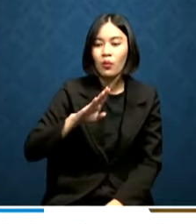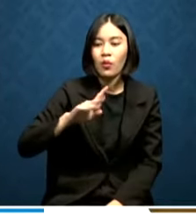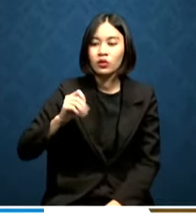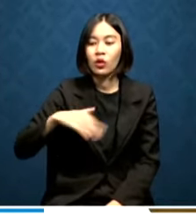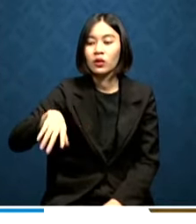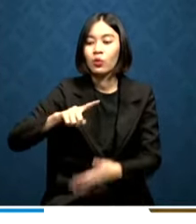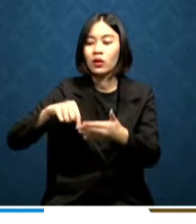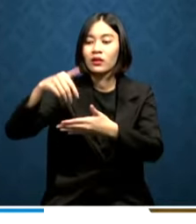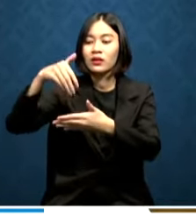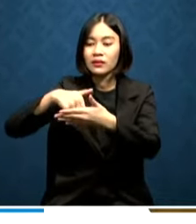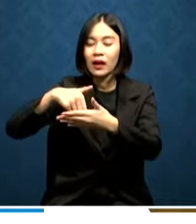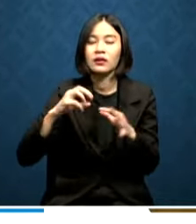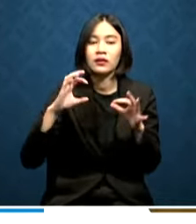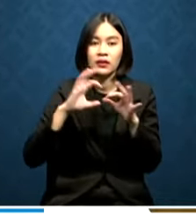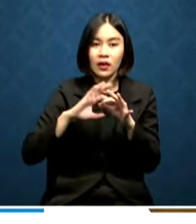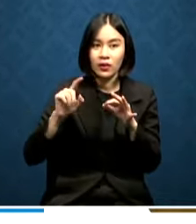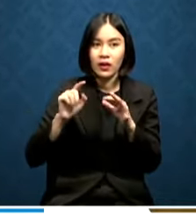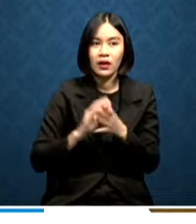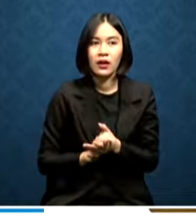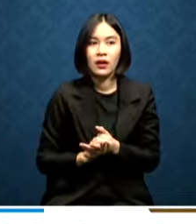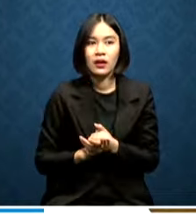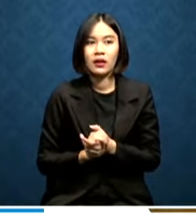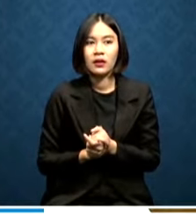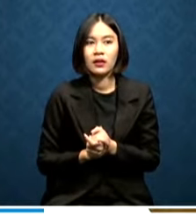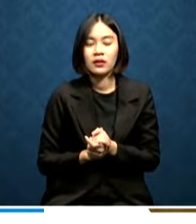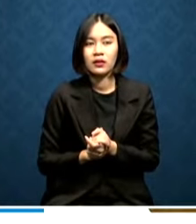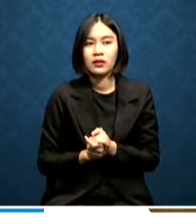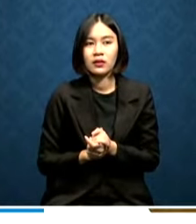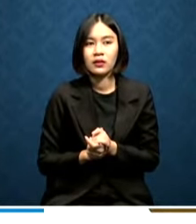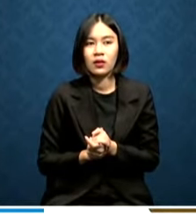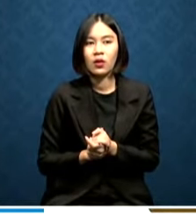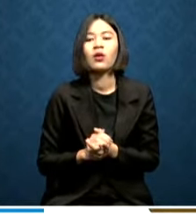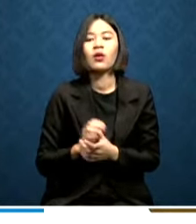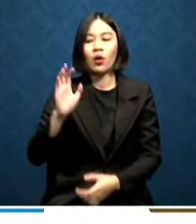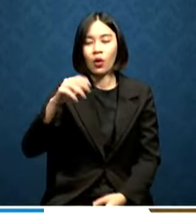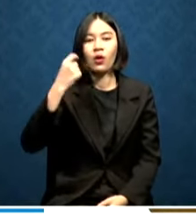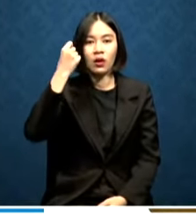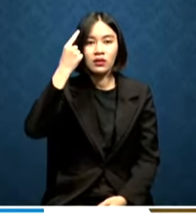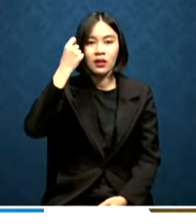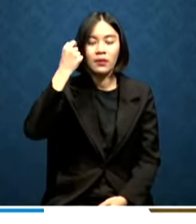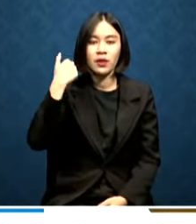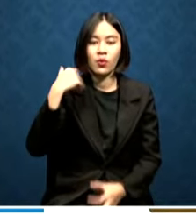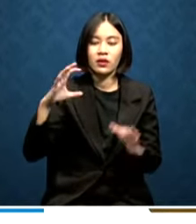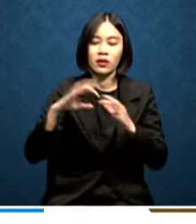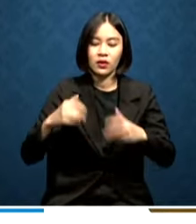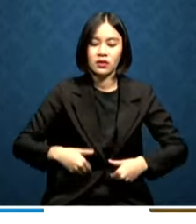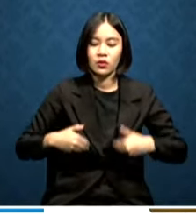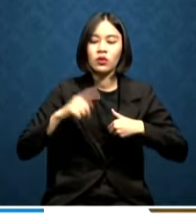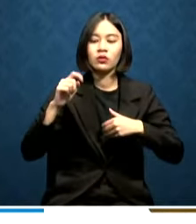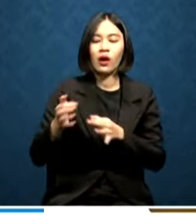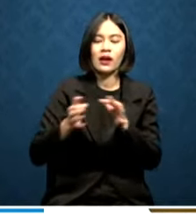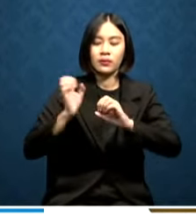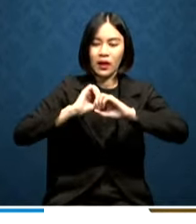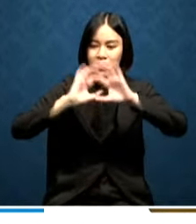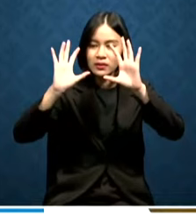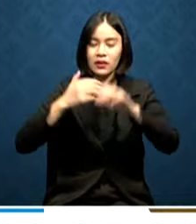ณเลือกนะเกี่ยวกับเรื่องไอ้หลวงปู่แต๊ดนะเขาถึงบอกว่าอ๋อเขาเข้าใจแล้วว่ามันเกี่ยวต้องอธิบายแล้ว